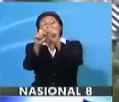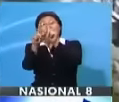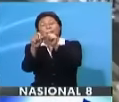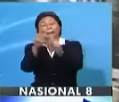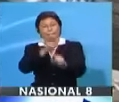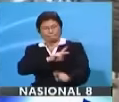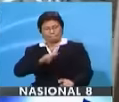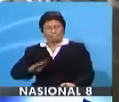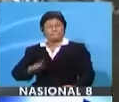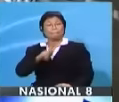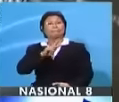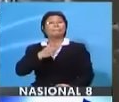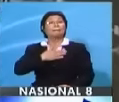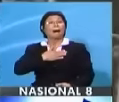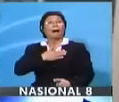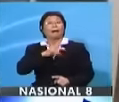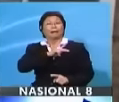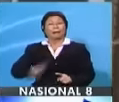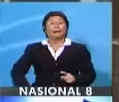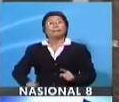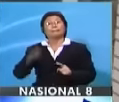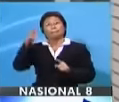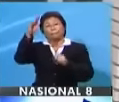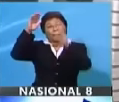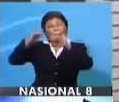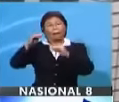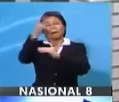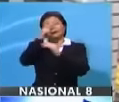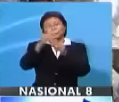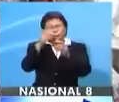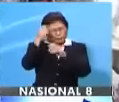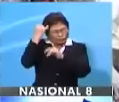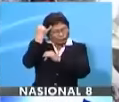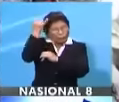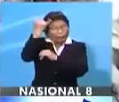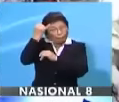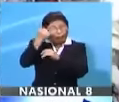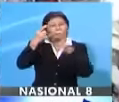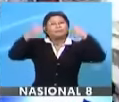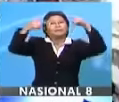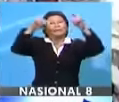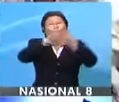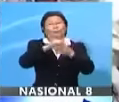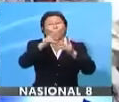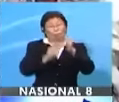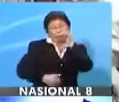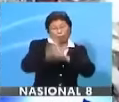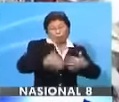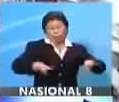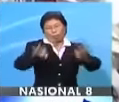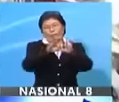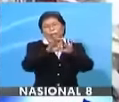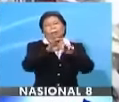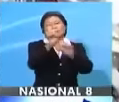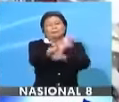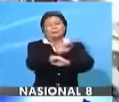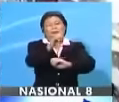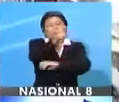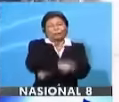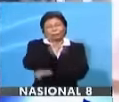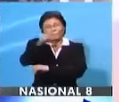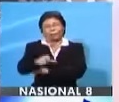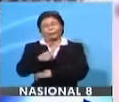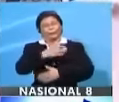baginda berharap kerajaan berikhtiar bersungguh-sungguh menjayakannya. Paling penting, memastikan tiada rakyat tercicir